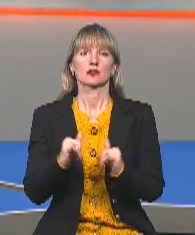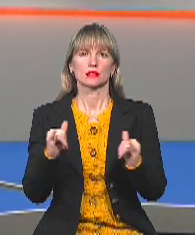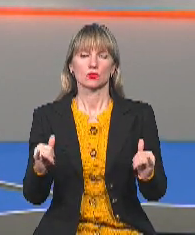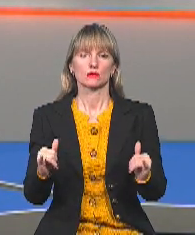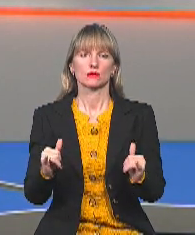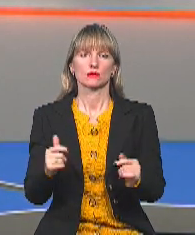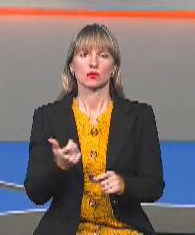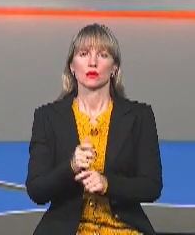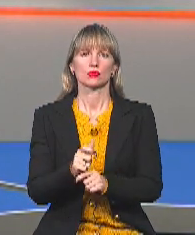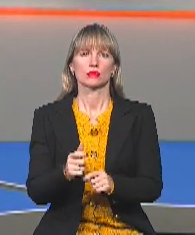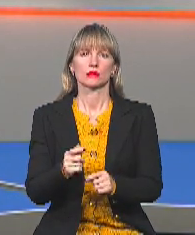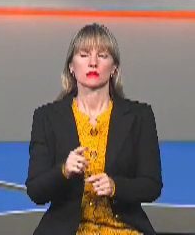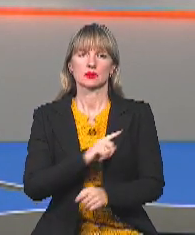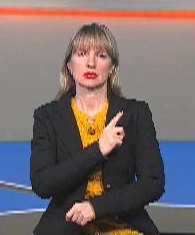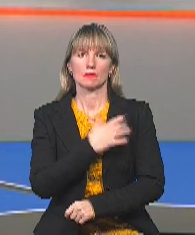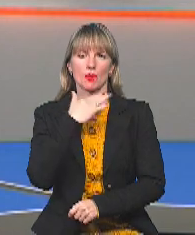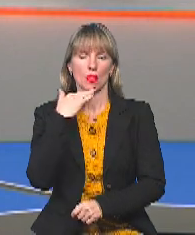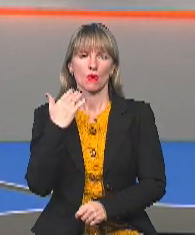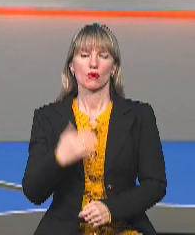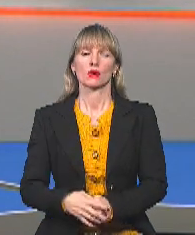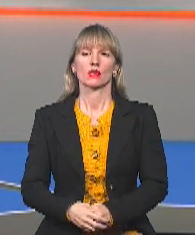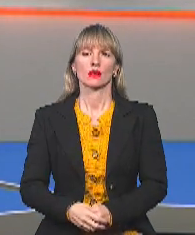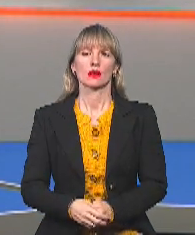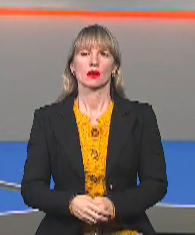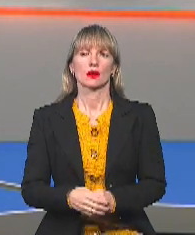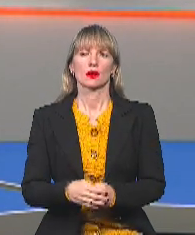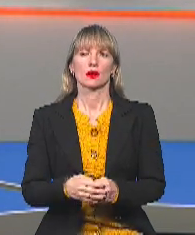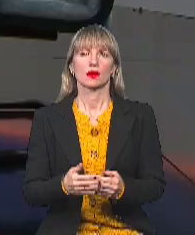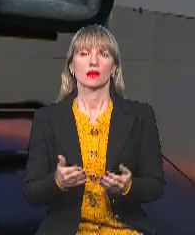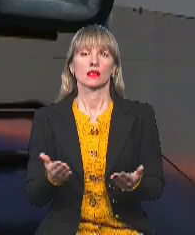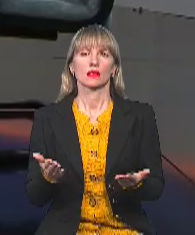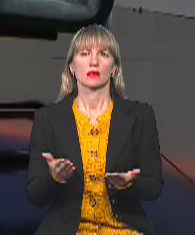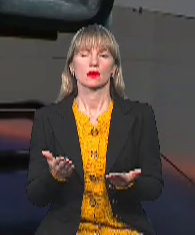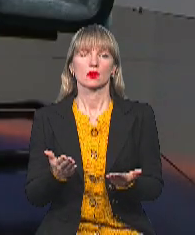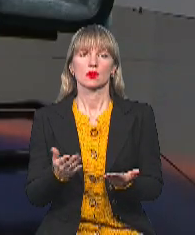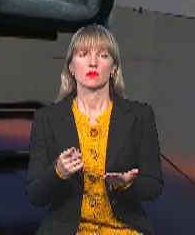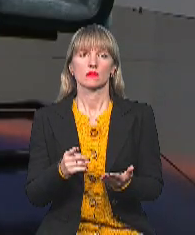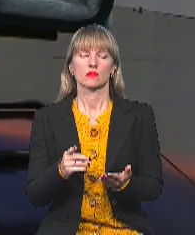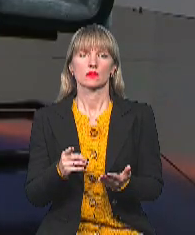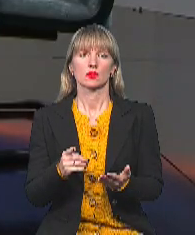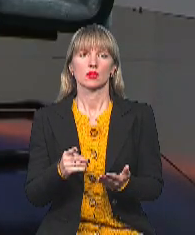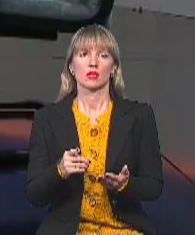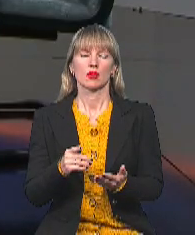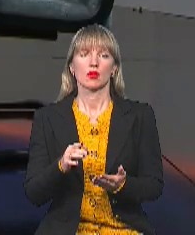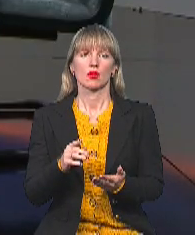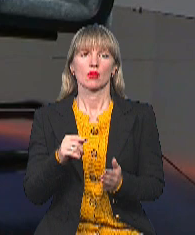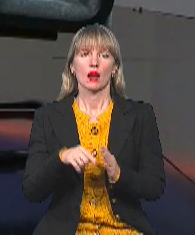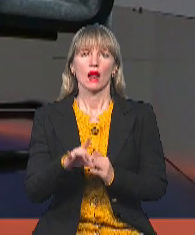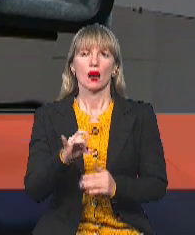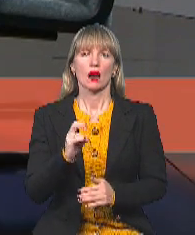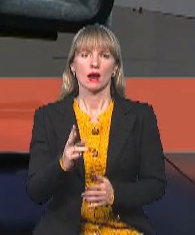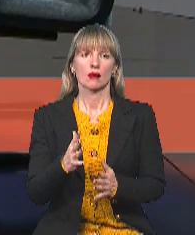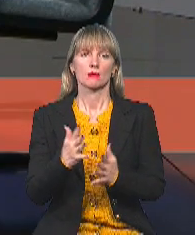достаточно большими темпами. Які переважають захворюваності серед онкології? В структурі ракових заболівань перше